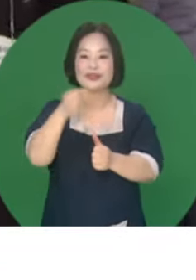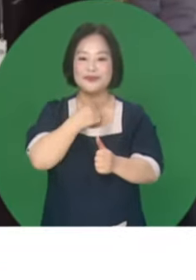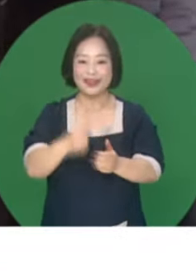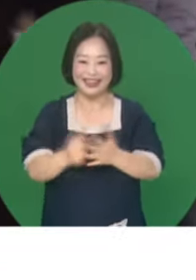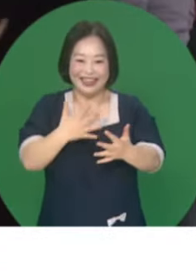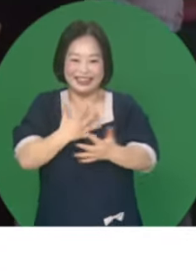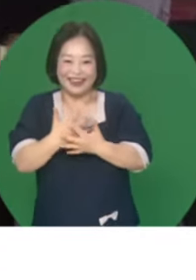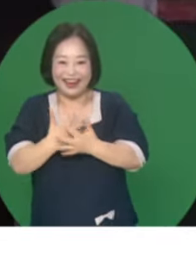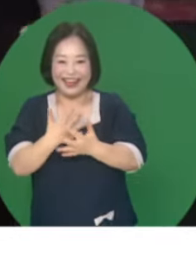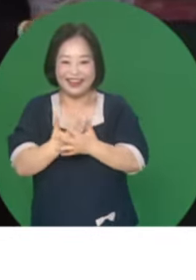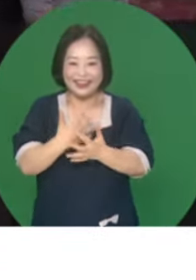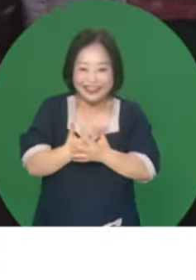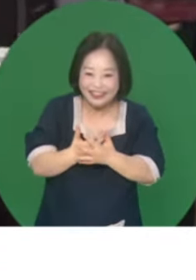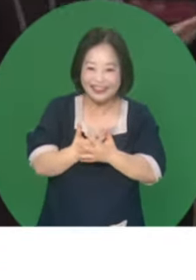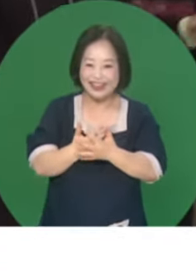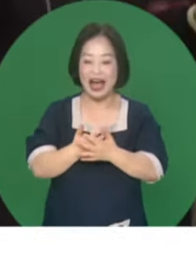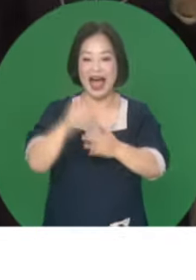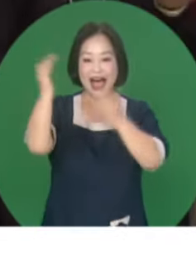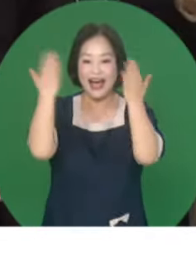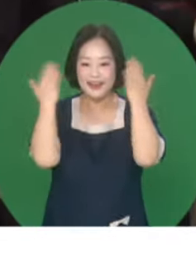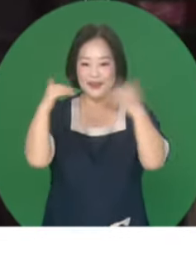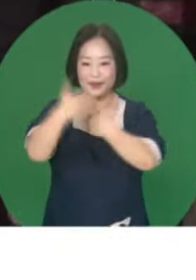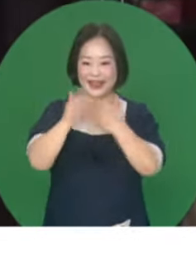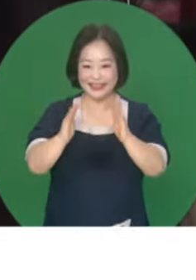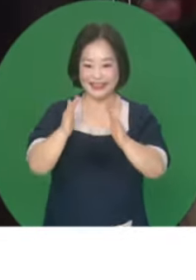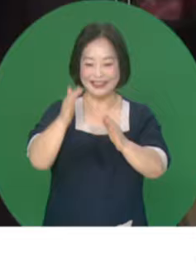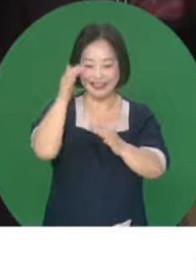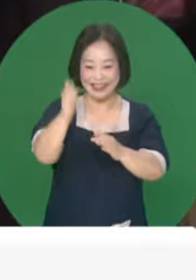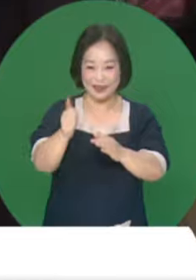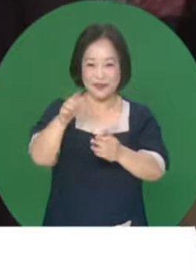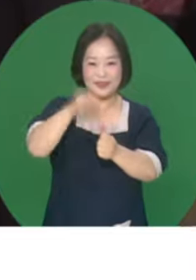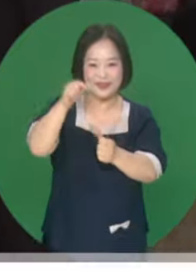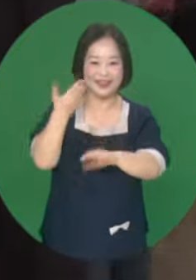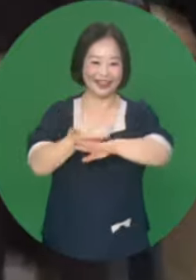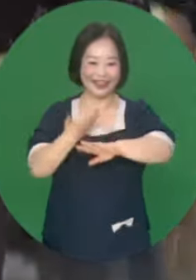설레고 반장선거랑은 다른 기분 같아요.